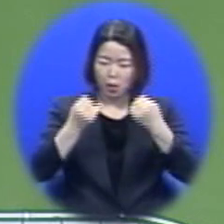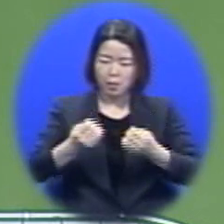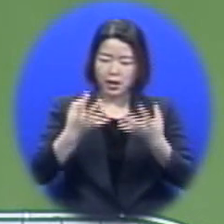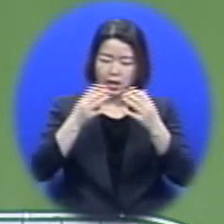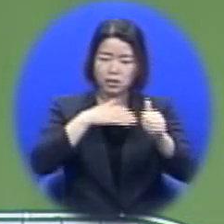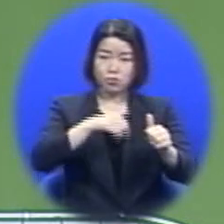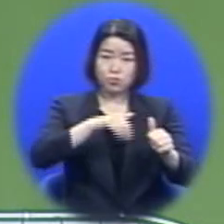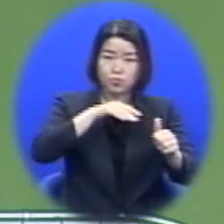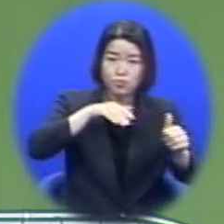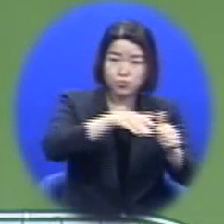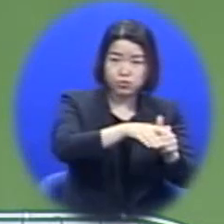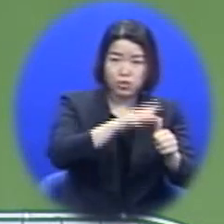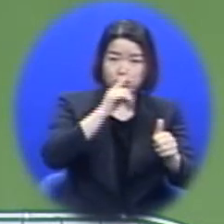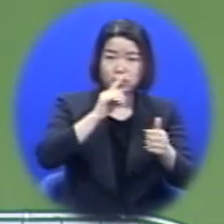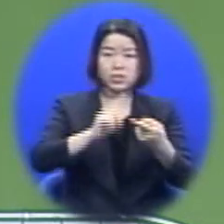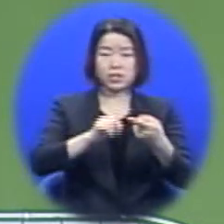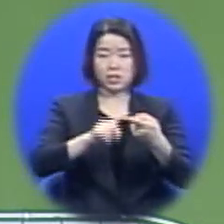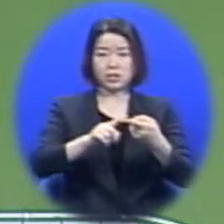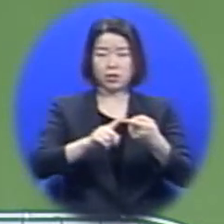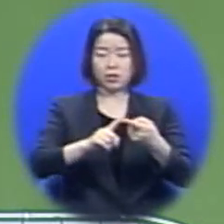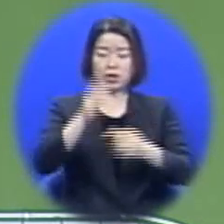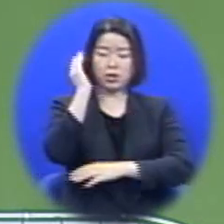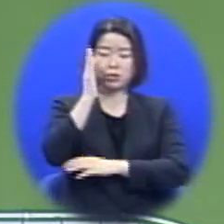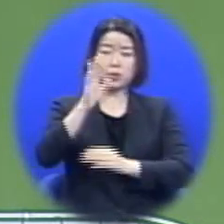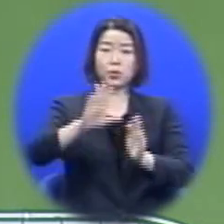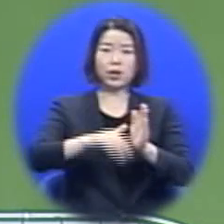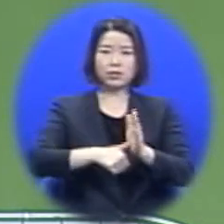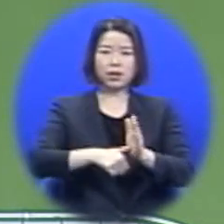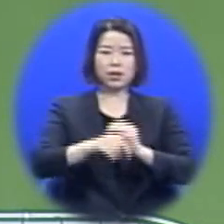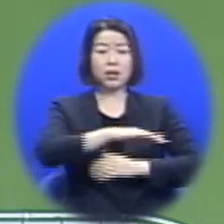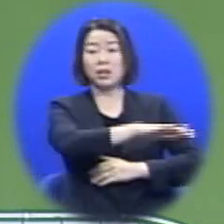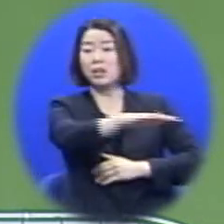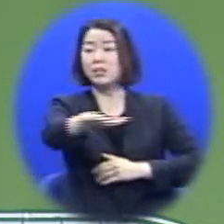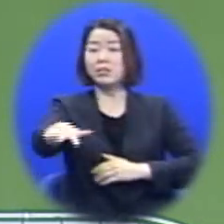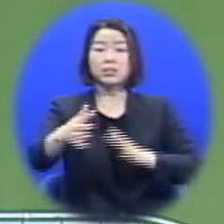죽였는지 그 설교를 할때 그들이 귀를 막고